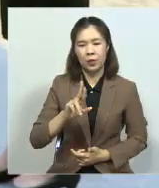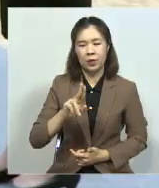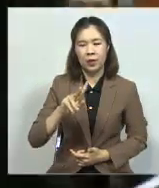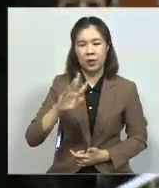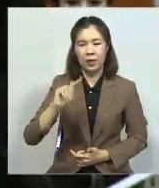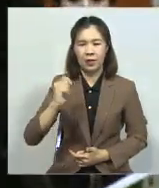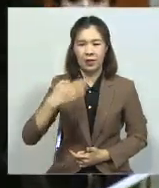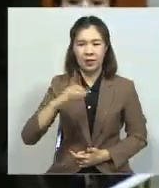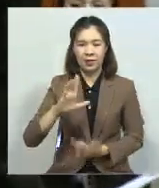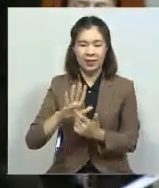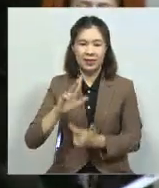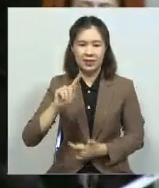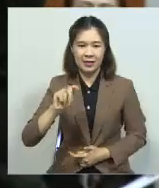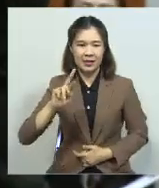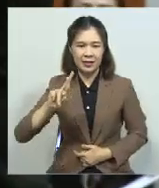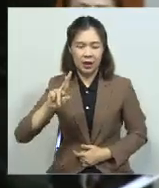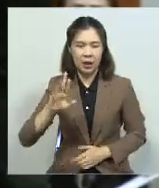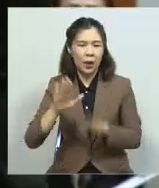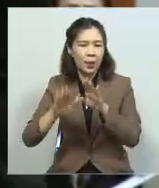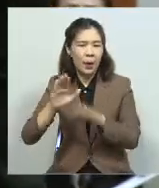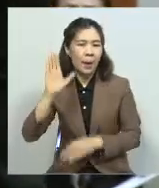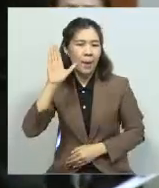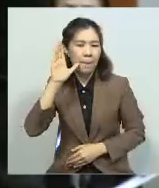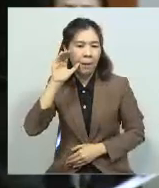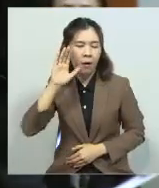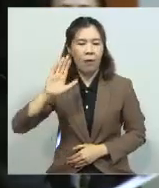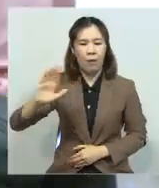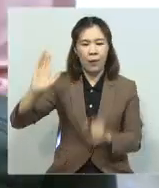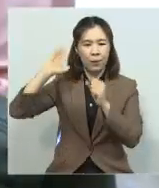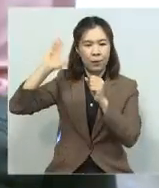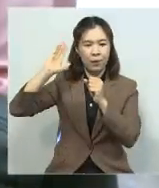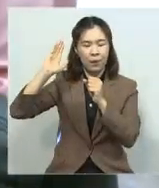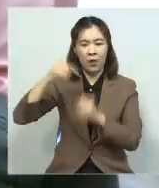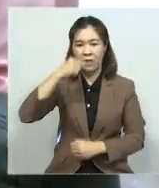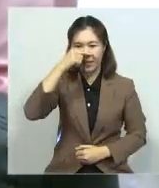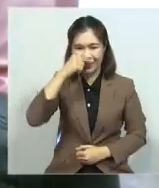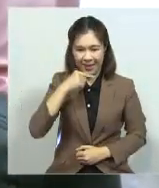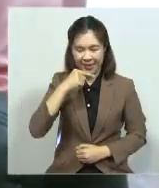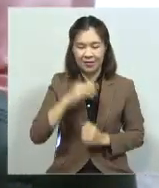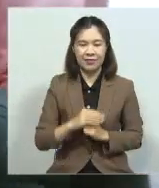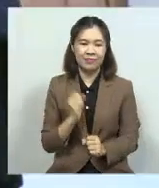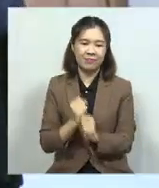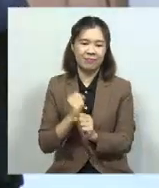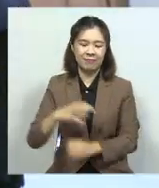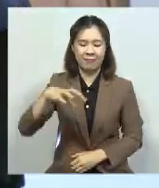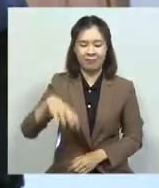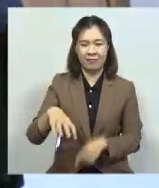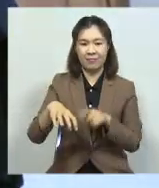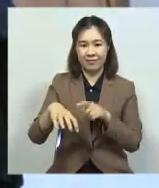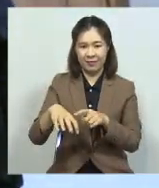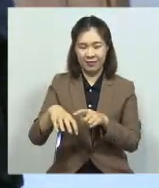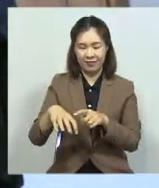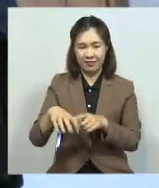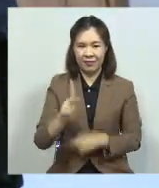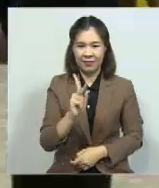ระกำแพงเพชรอัครโยธินพระบิดาแห่งกิจการวิทยุกระจายเสียงไทยเนื่องในโอกาสที่สถานีวิทยุกระจายเสียงแห่งประเทศไทย